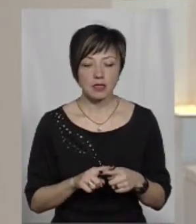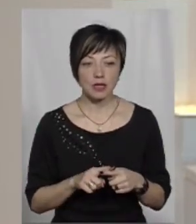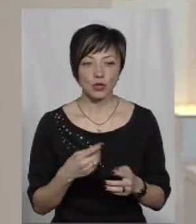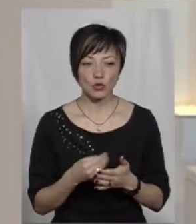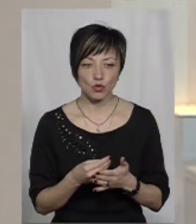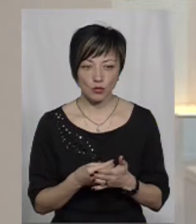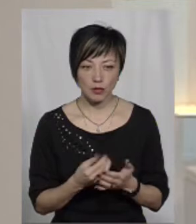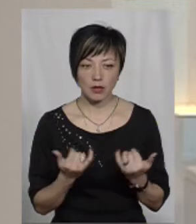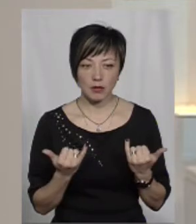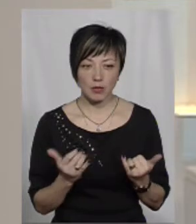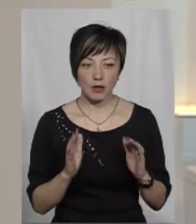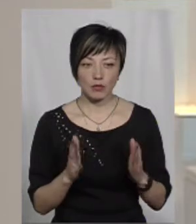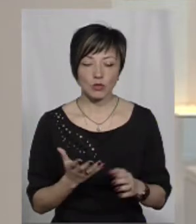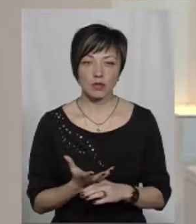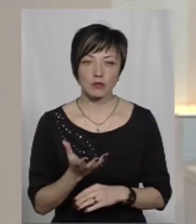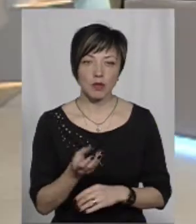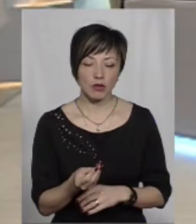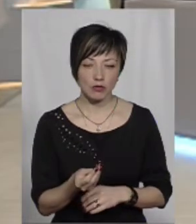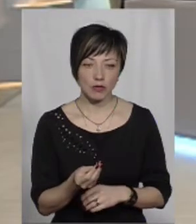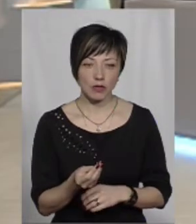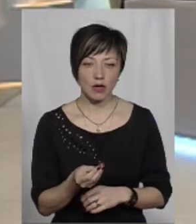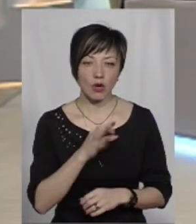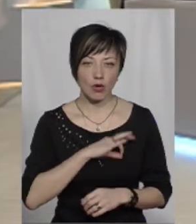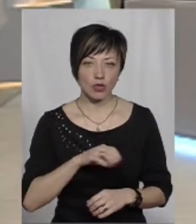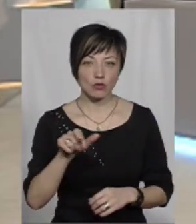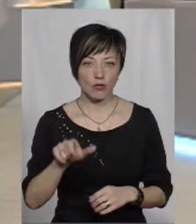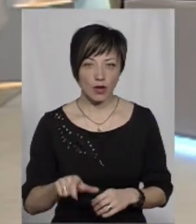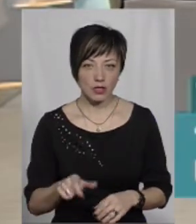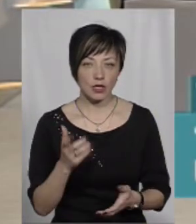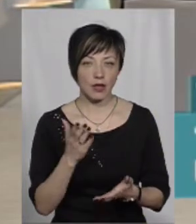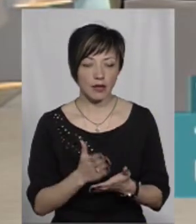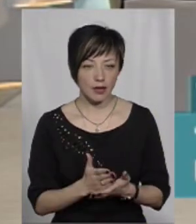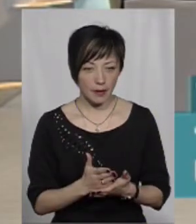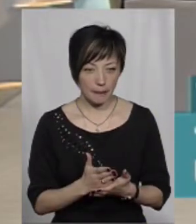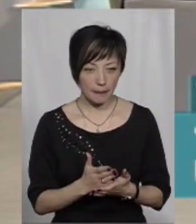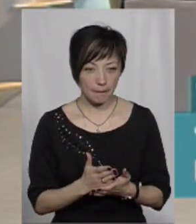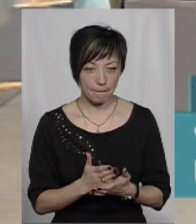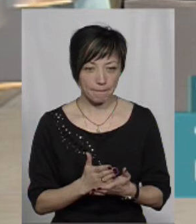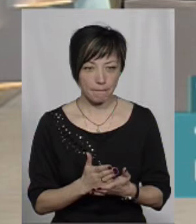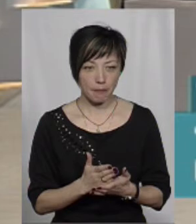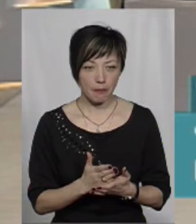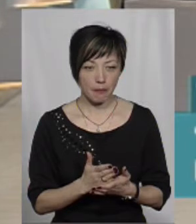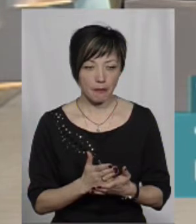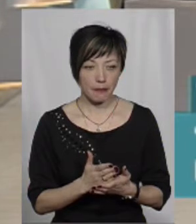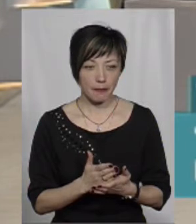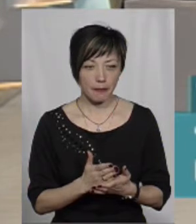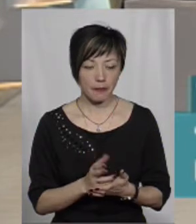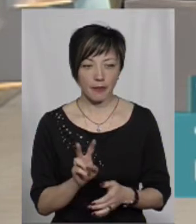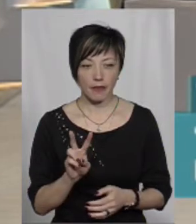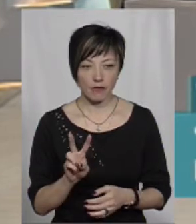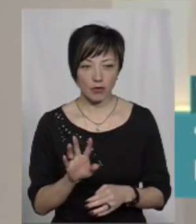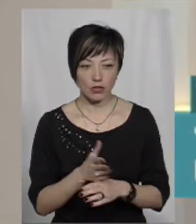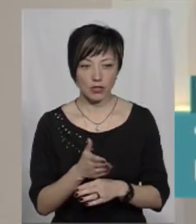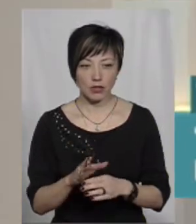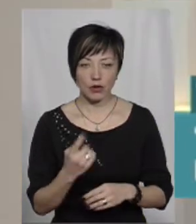В цій сумі, яку тепер буде сплачувати користувач, там є, вона складається з двох